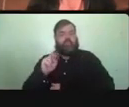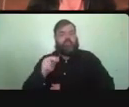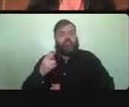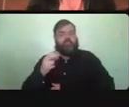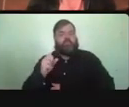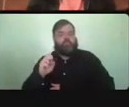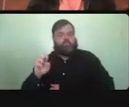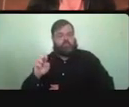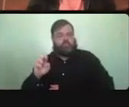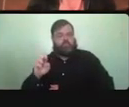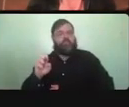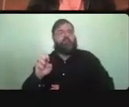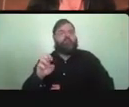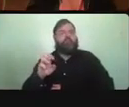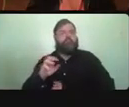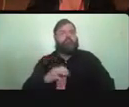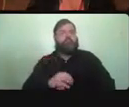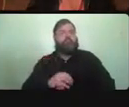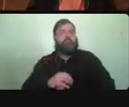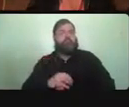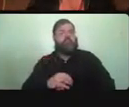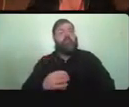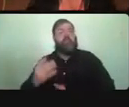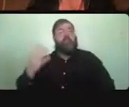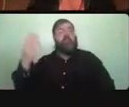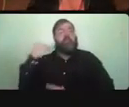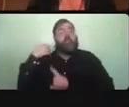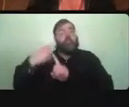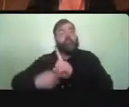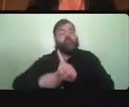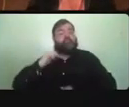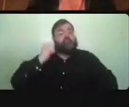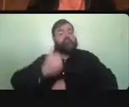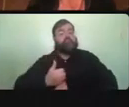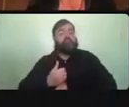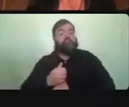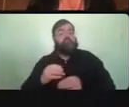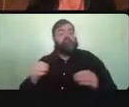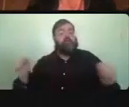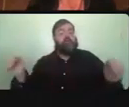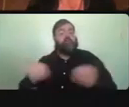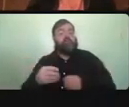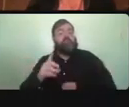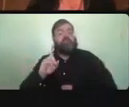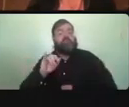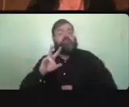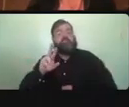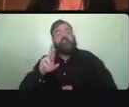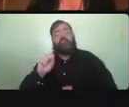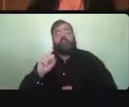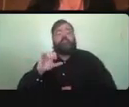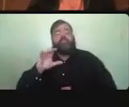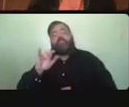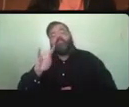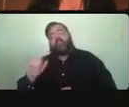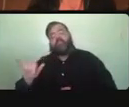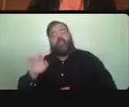Na tunaona kuwa shule hii iko kando ya Van Hoos Education Center.